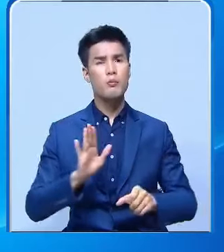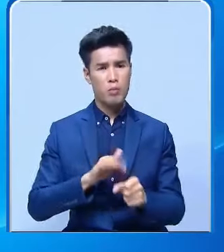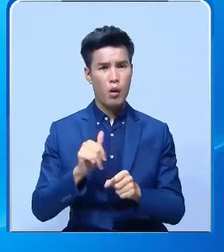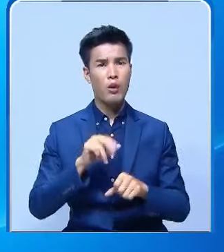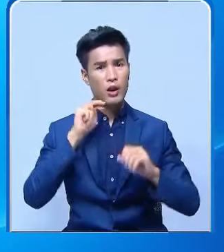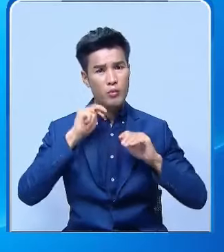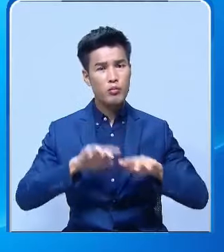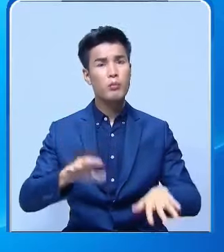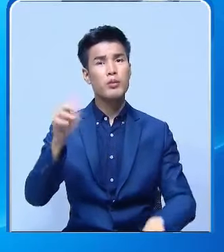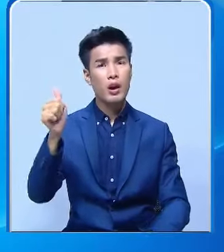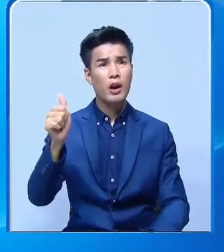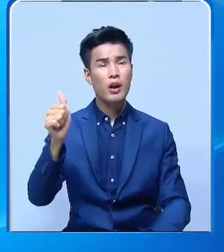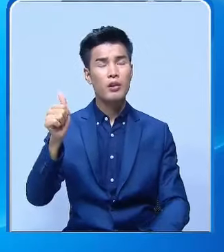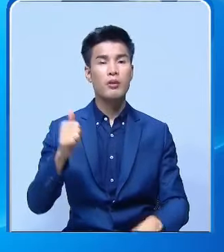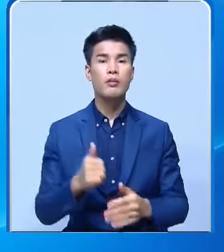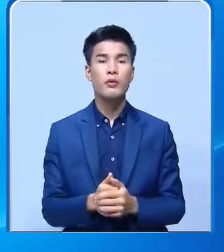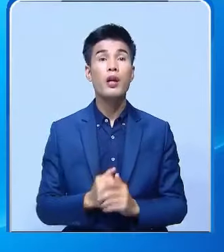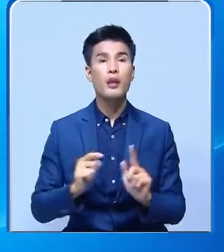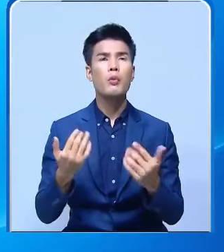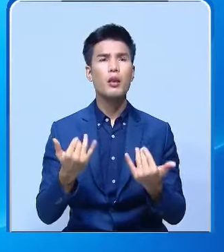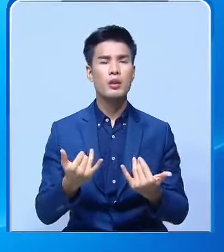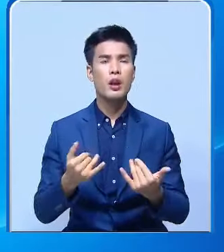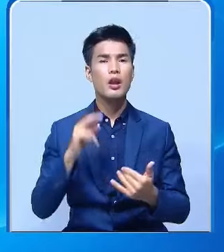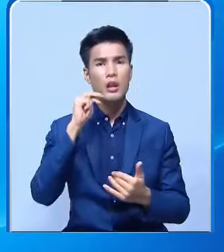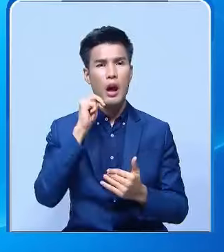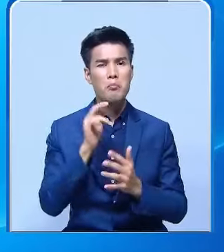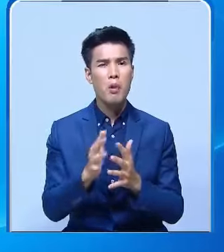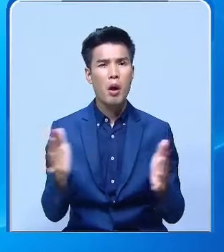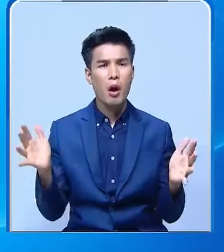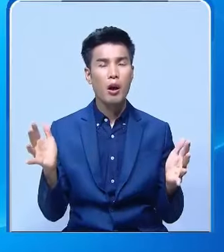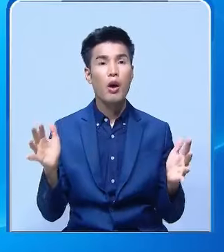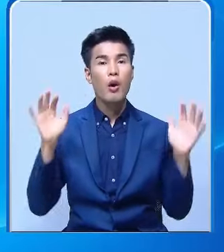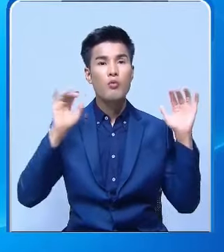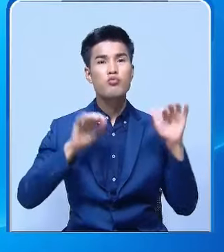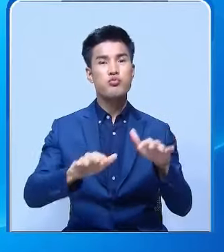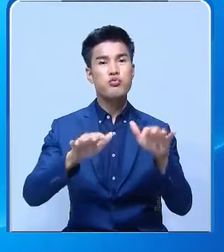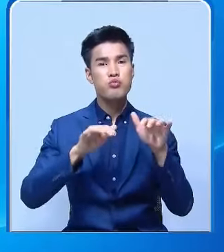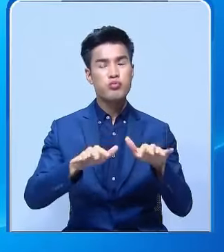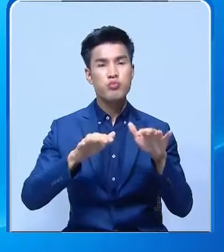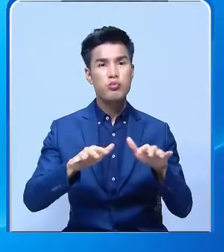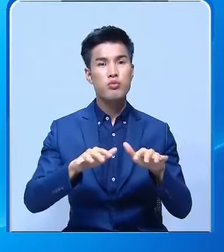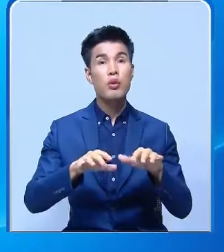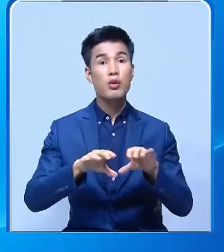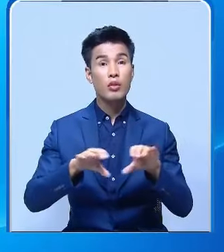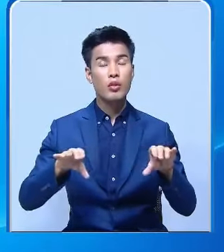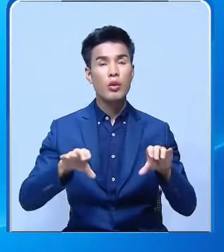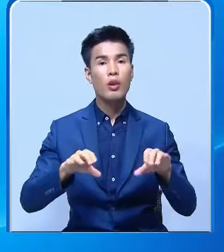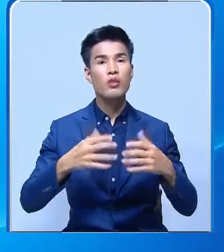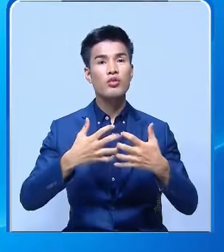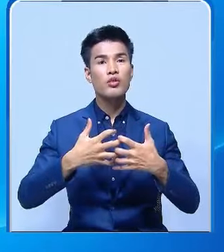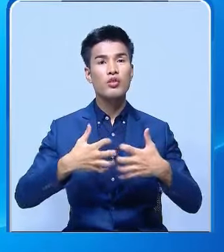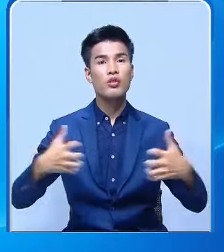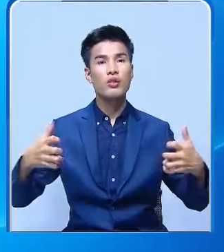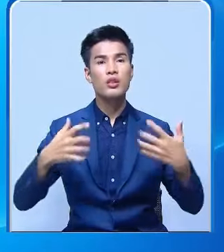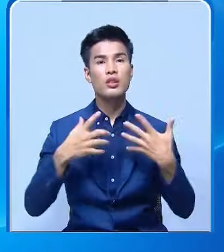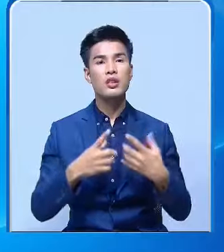ายน้ำในสภาวะปกติแต่เนื่องจากมวลน้ำมีมากไหลเชี่ยวแรงทำให้ถนนลำเลียงถูกกัดเซาะจนขาดอย่าง